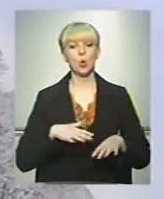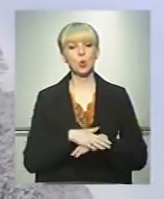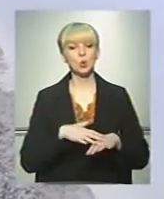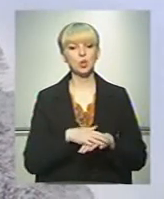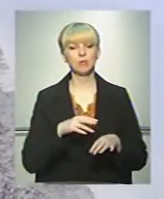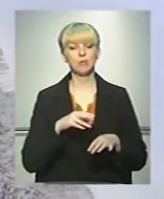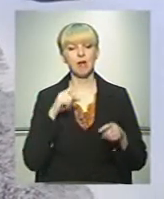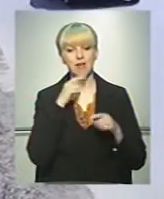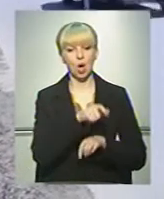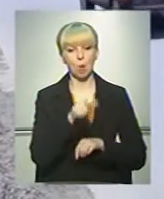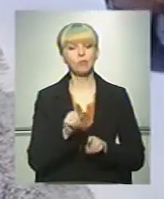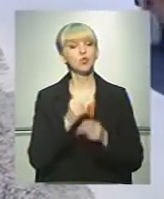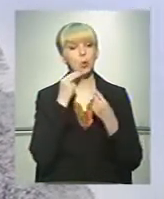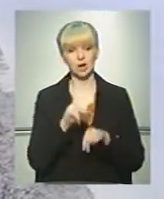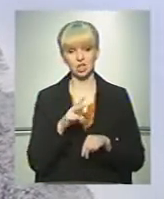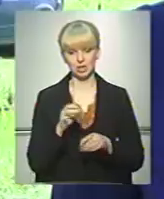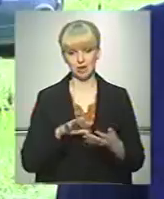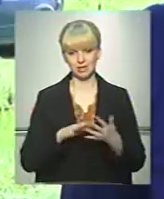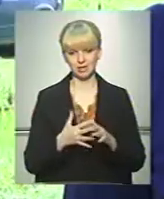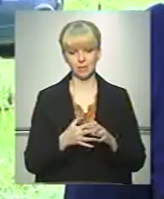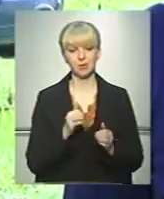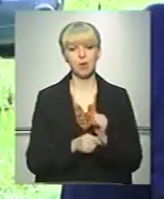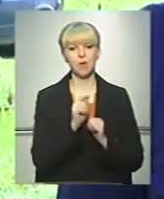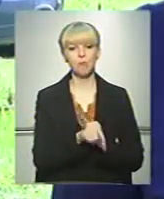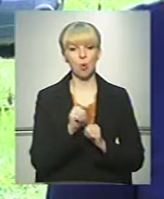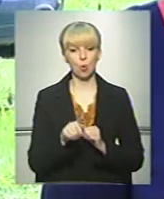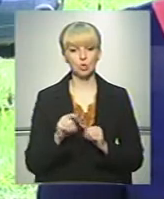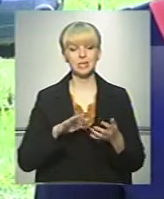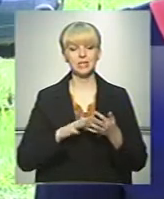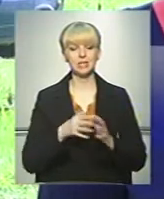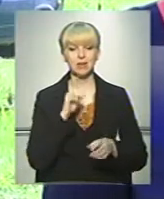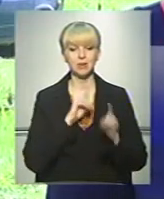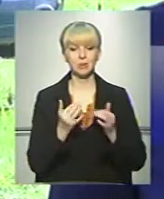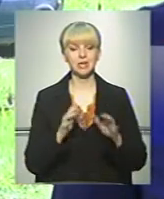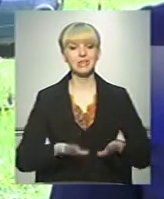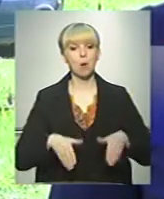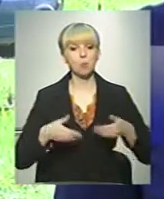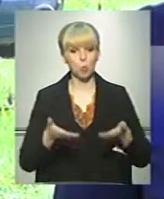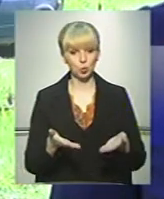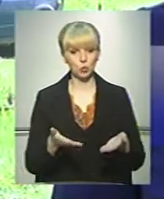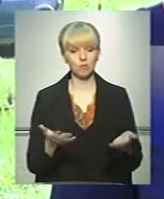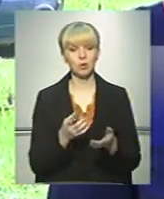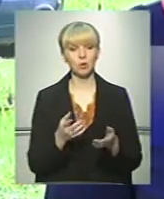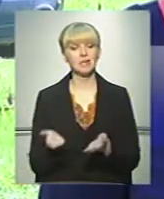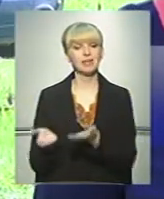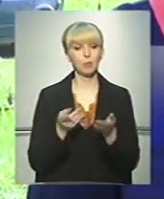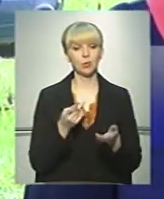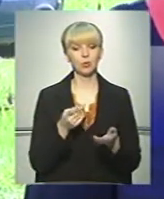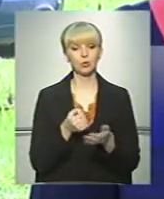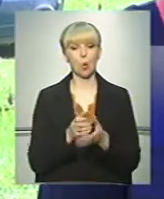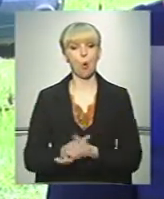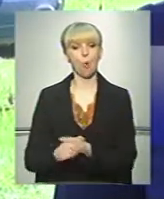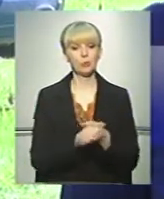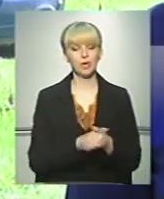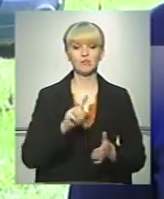розрахунки економістів, що краще для села. По кожній сільській раді, яку запрошують для